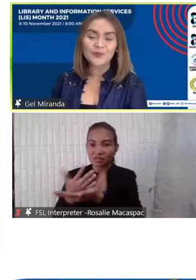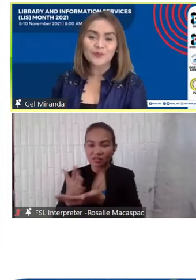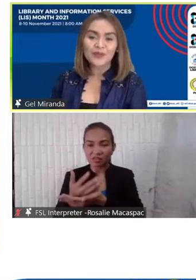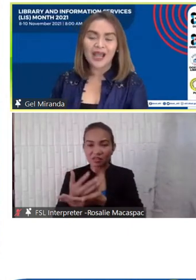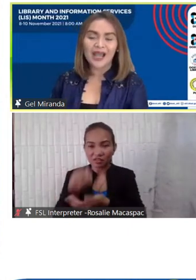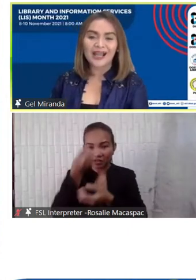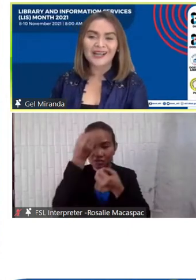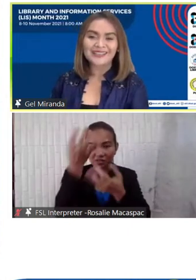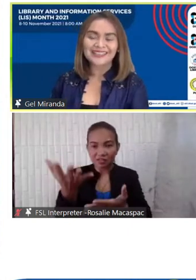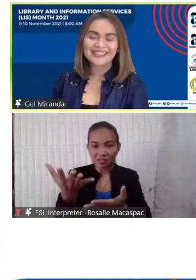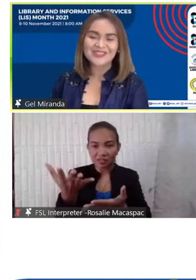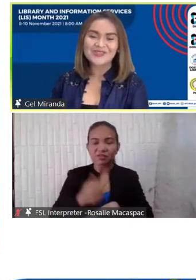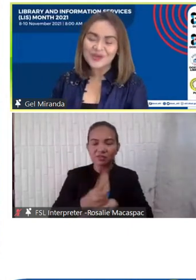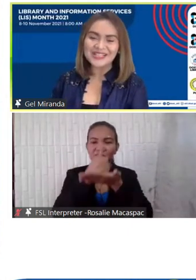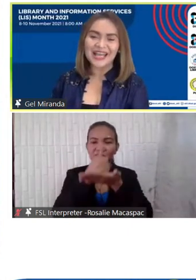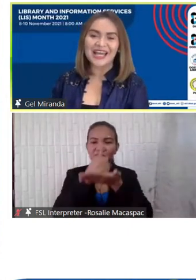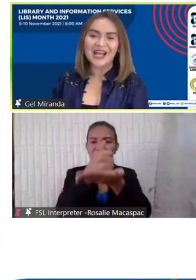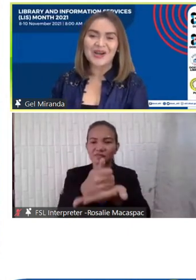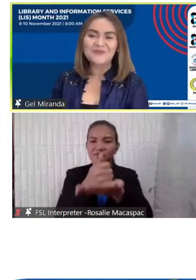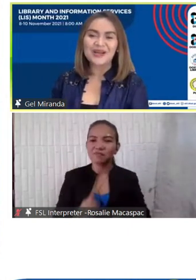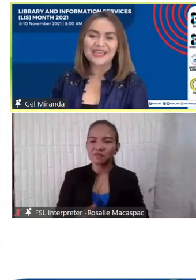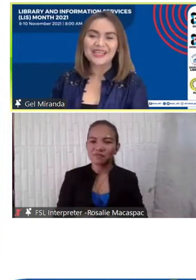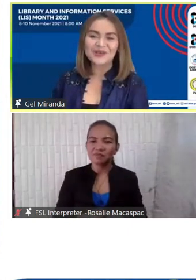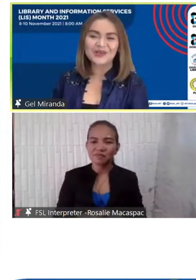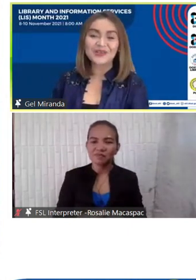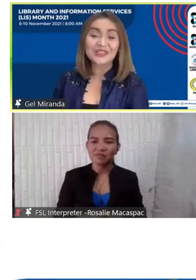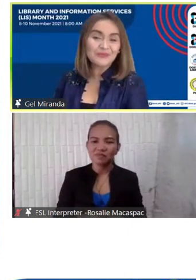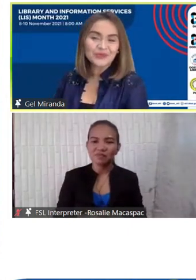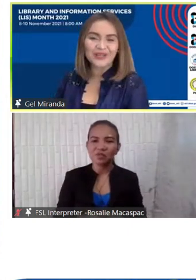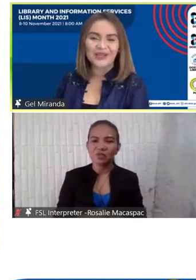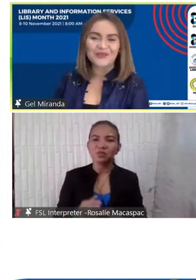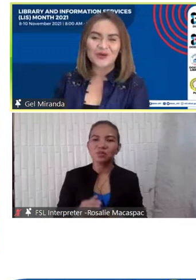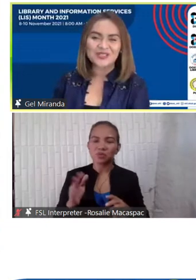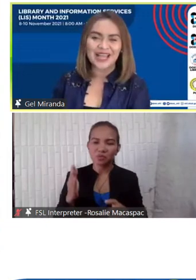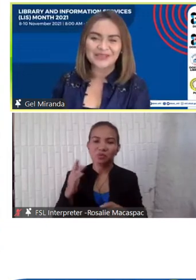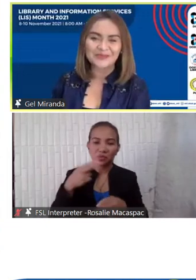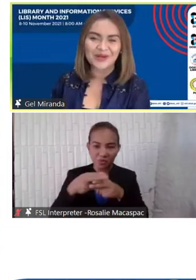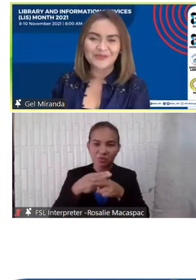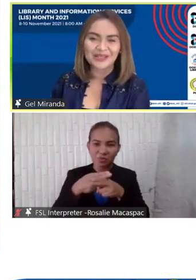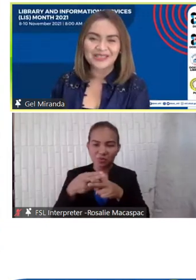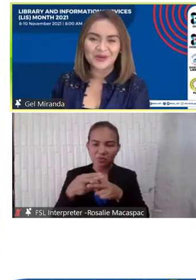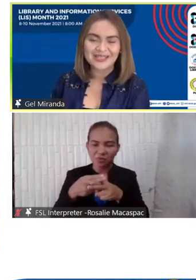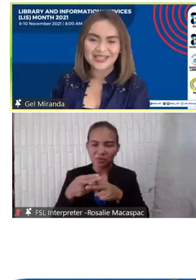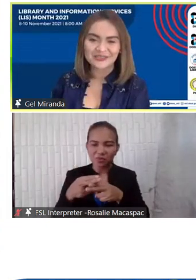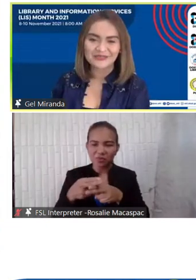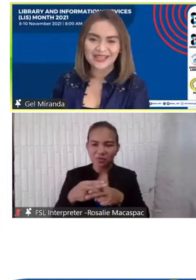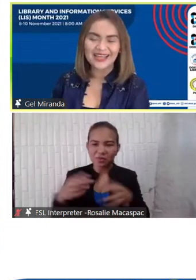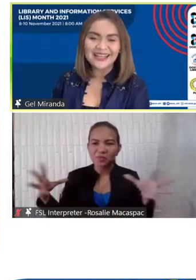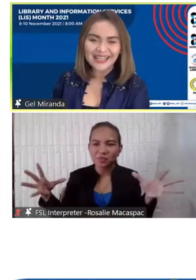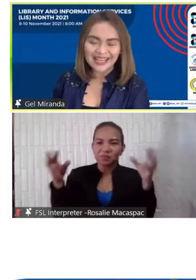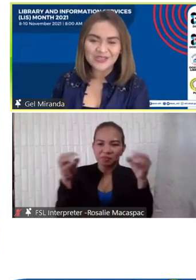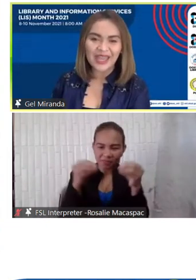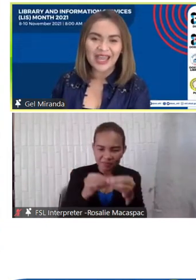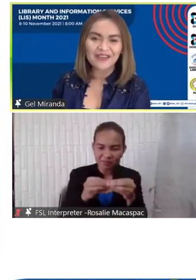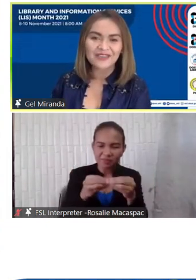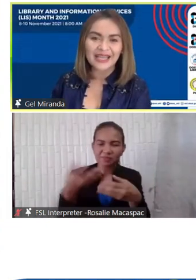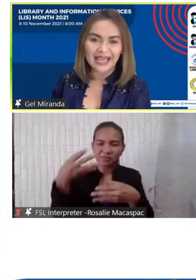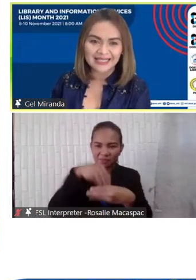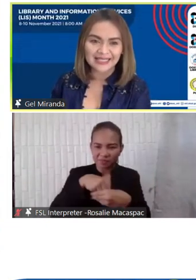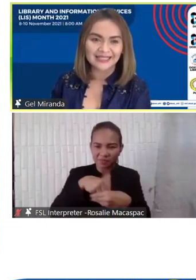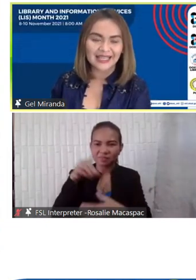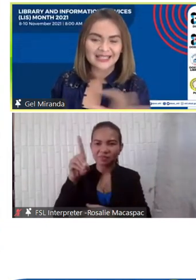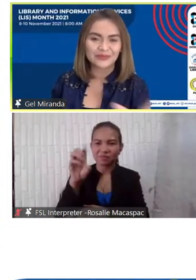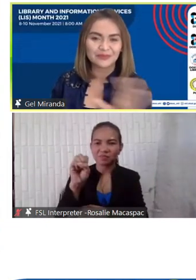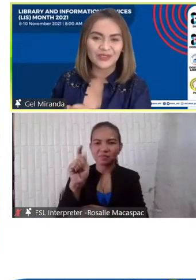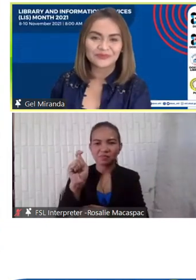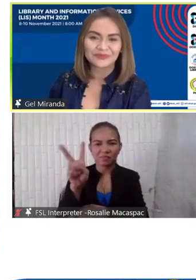inyo soon, sana maging contributor kayo sa ating programang DOST-TV. Next, we have the